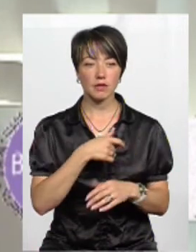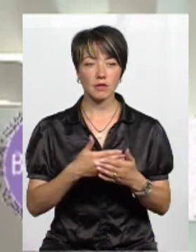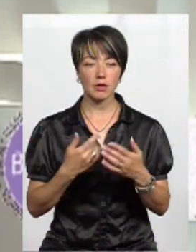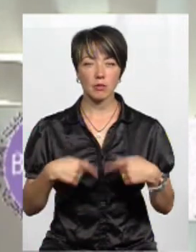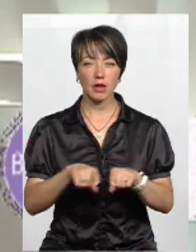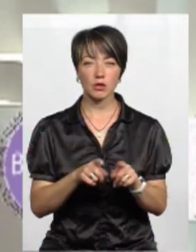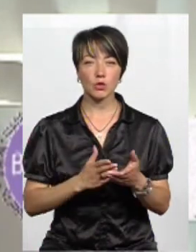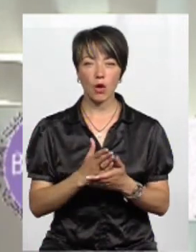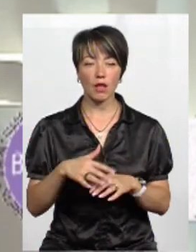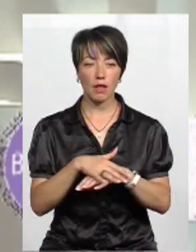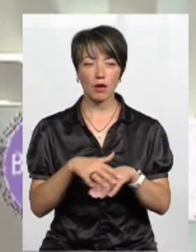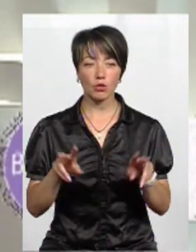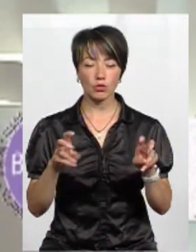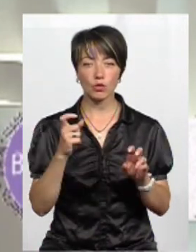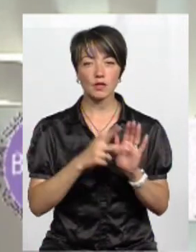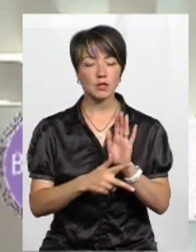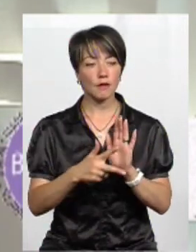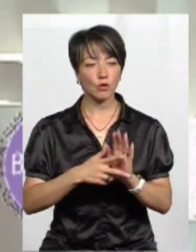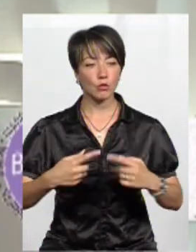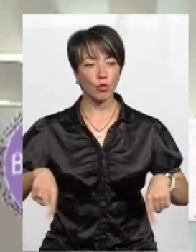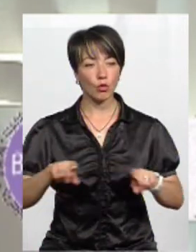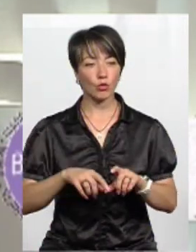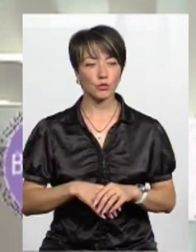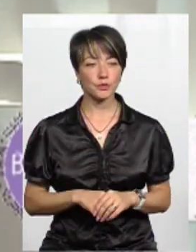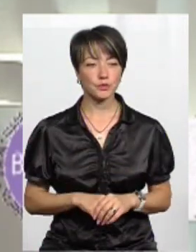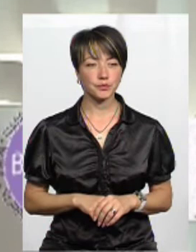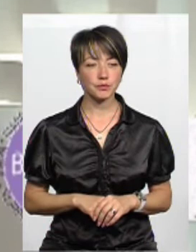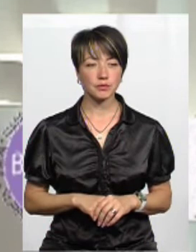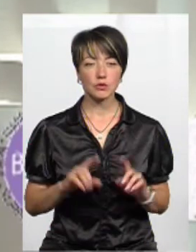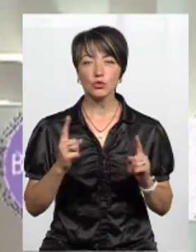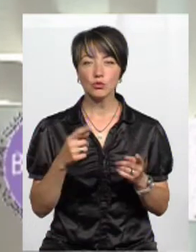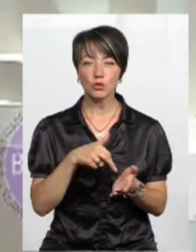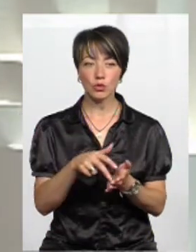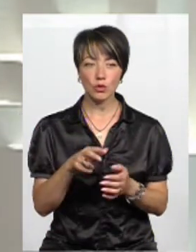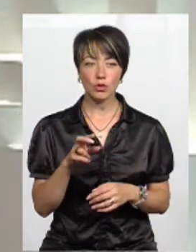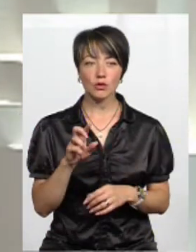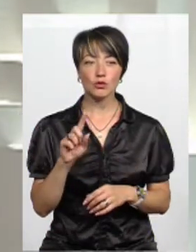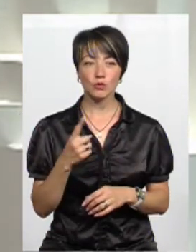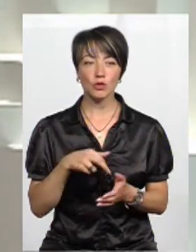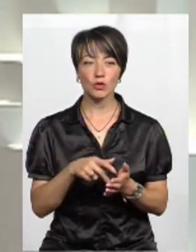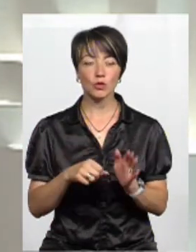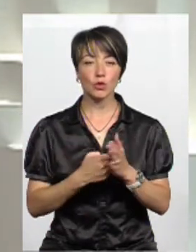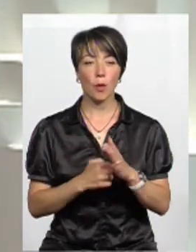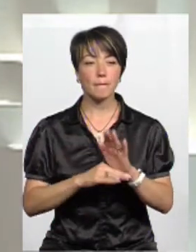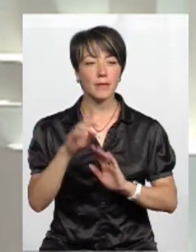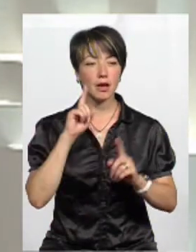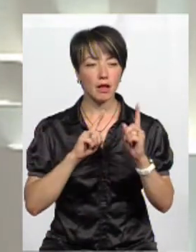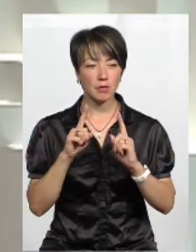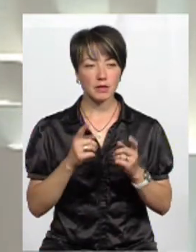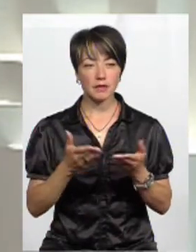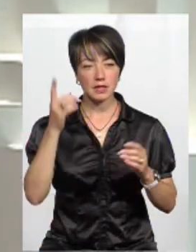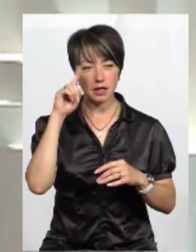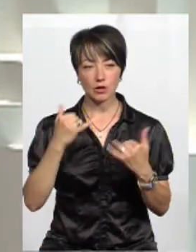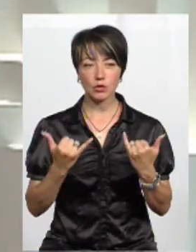від партії «Слуга народу» по 188-му округу. Чому йду? Так. Чому йду до парламенту? Ви знаєте,